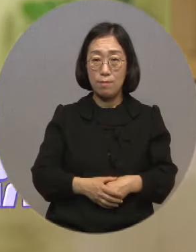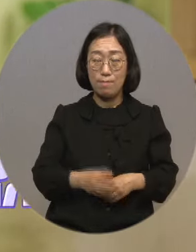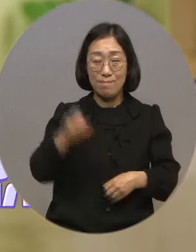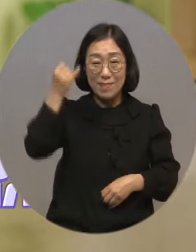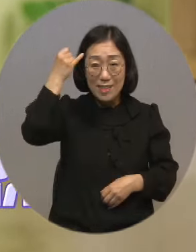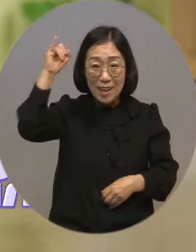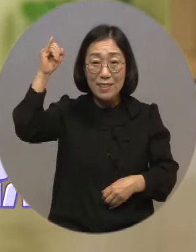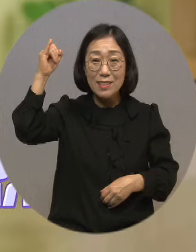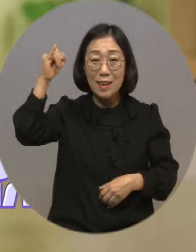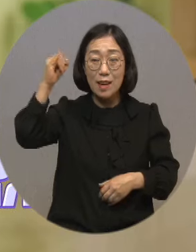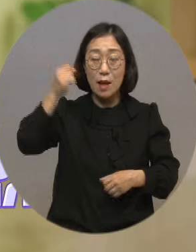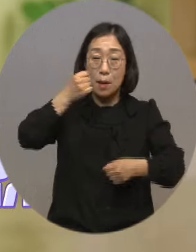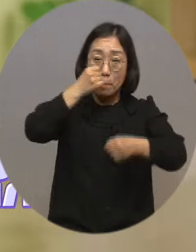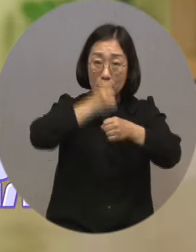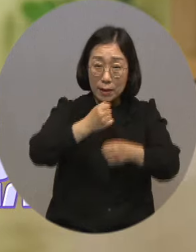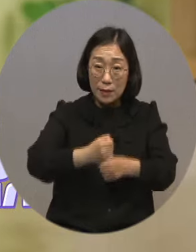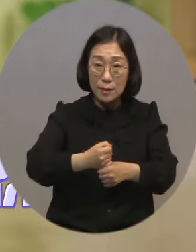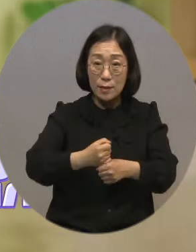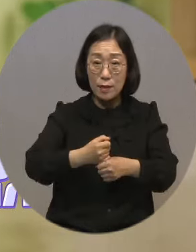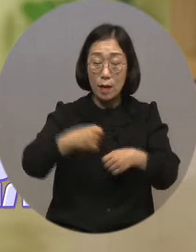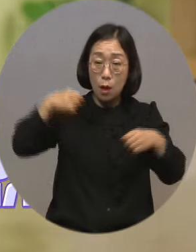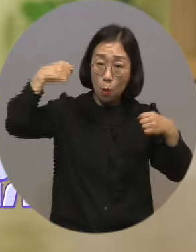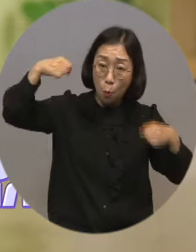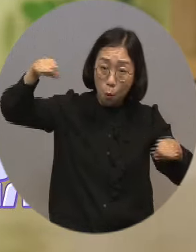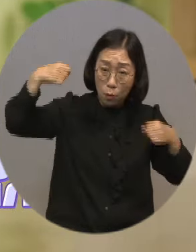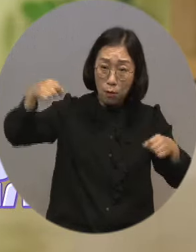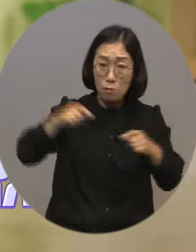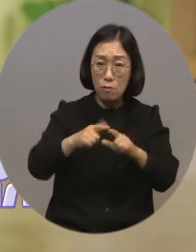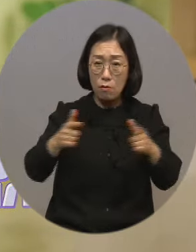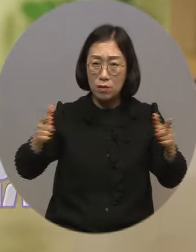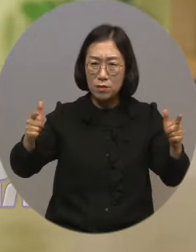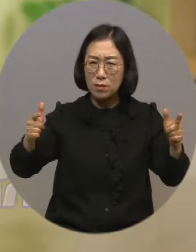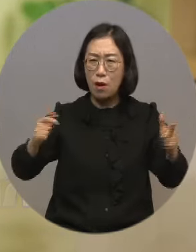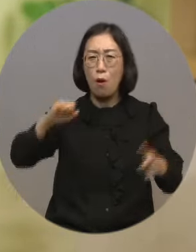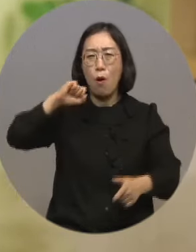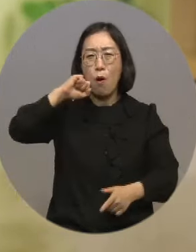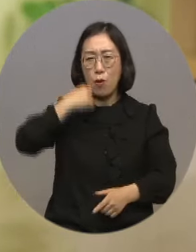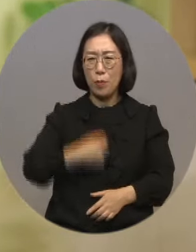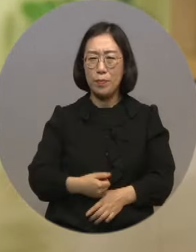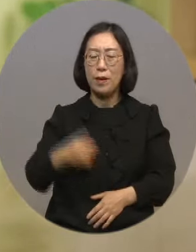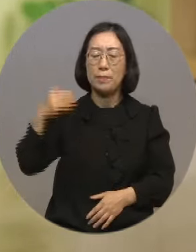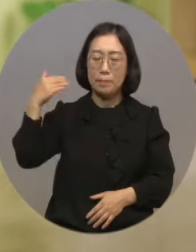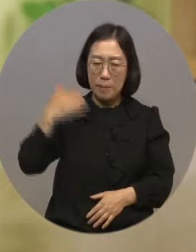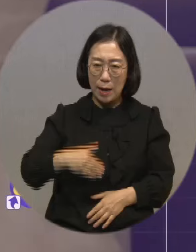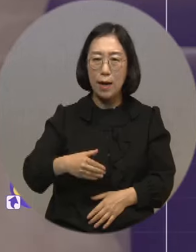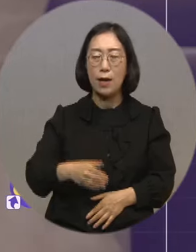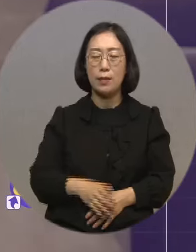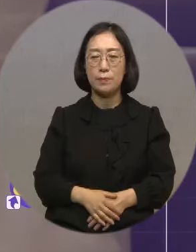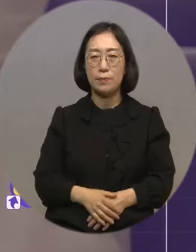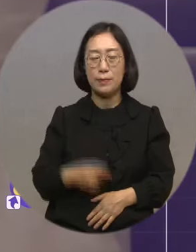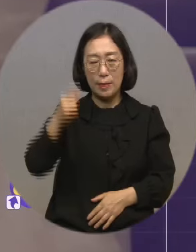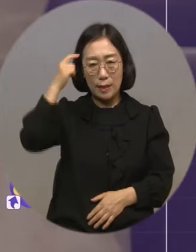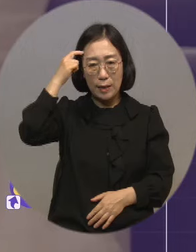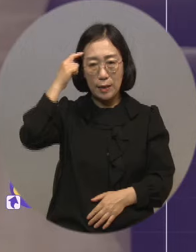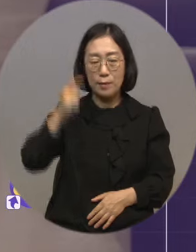사실 말 그대로 있을 수 없다. 그렇게 결론을 가졌습니다.